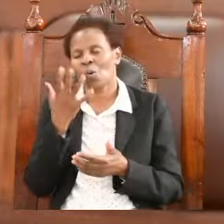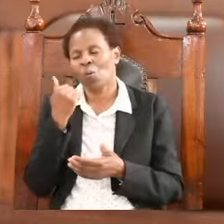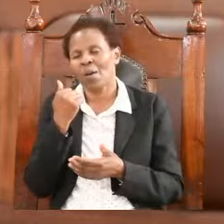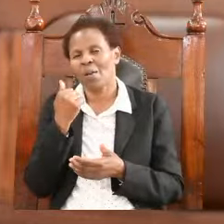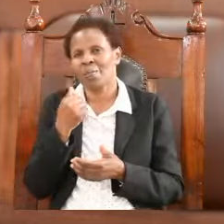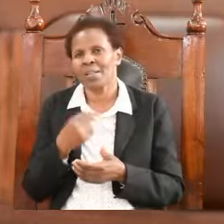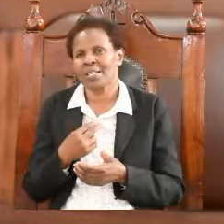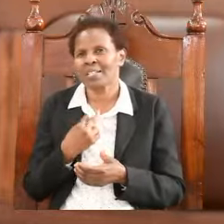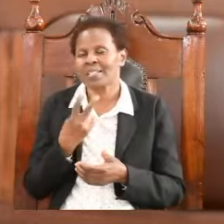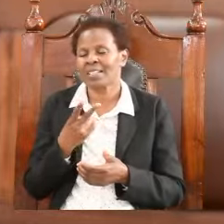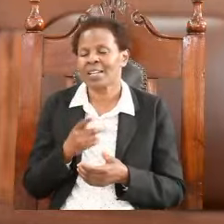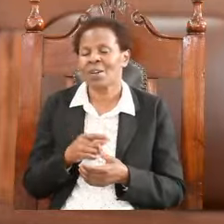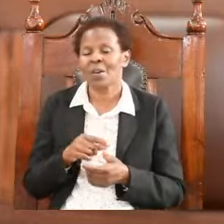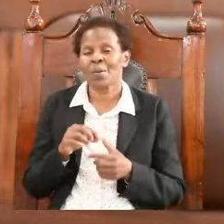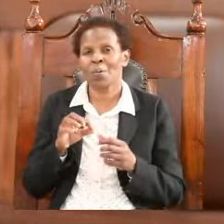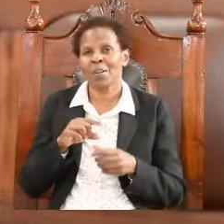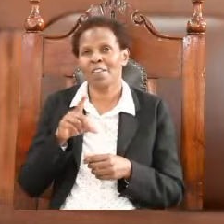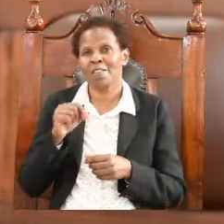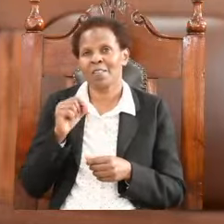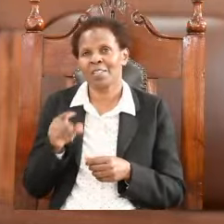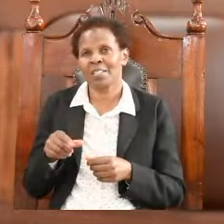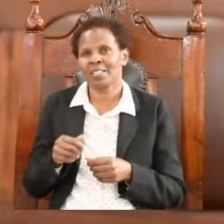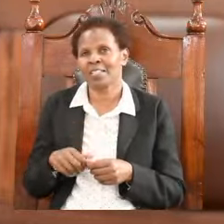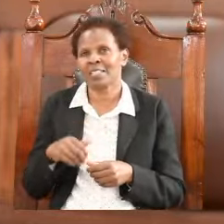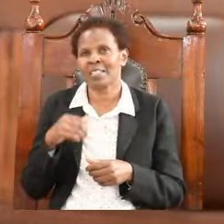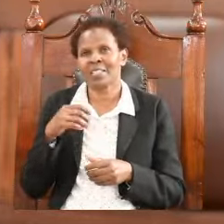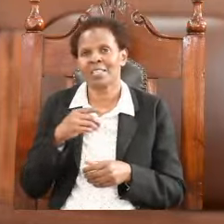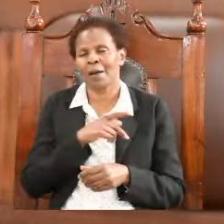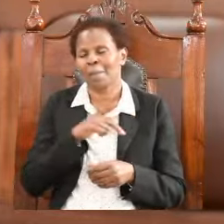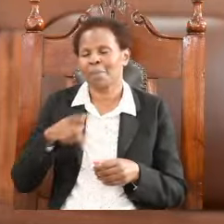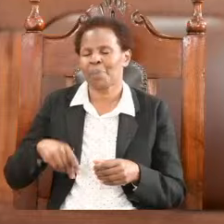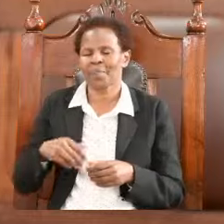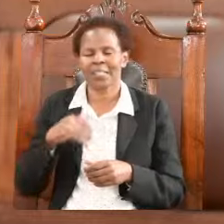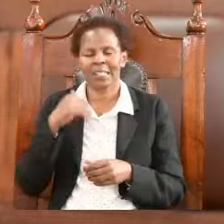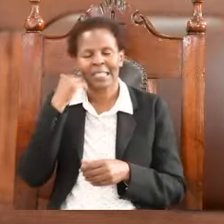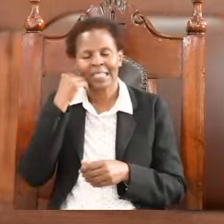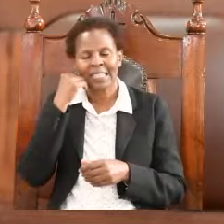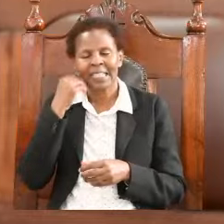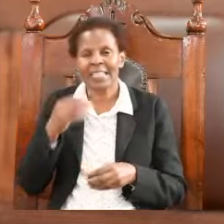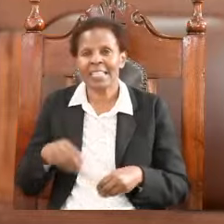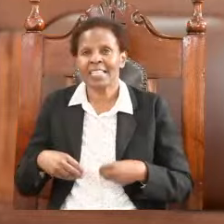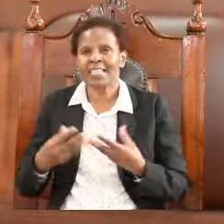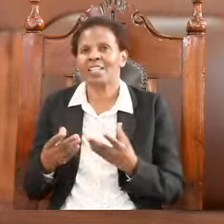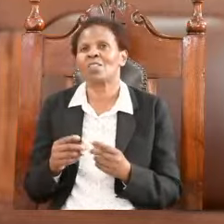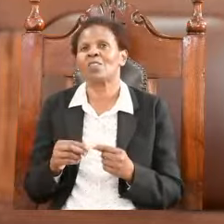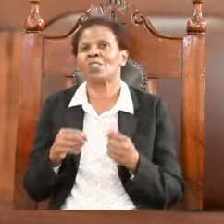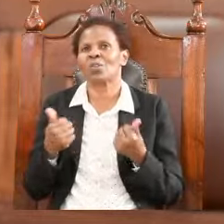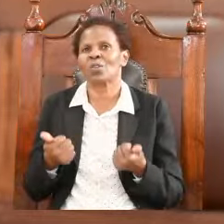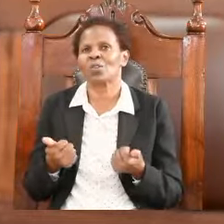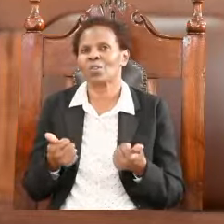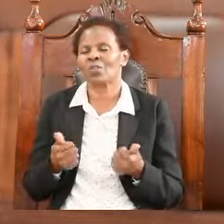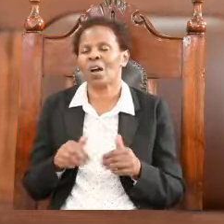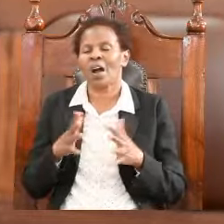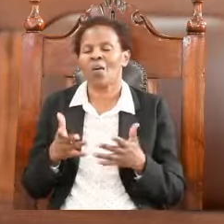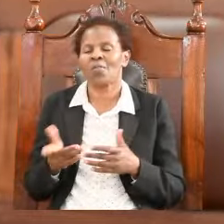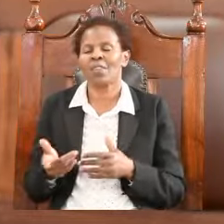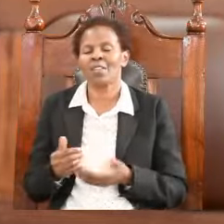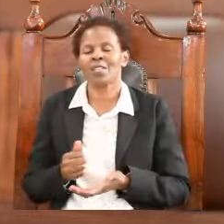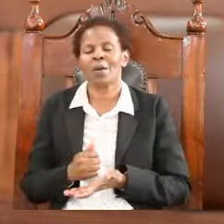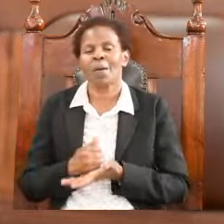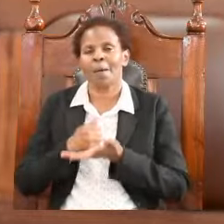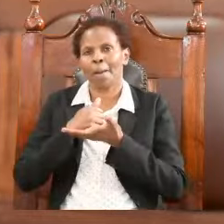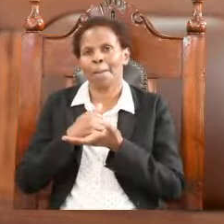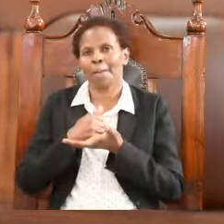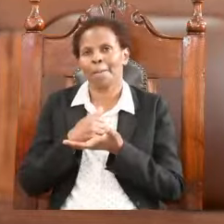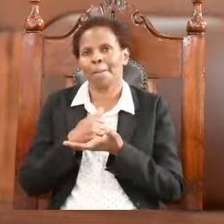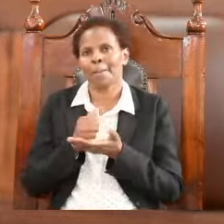na manine muruwaru, daigana kuiganera, ata muwethe ire solution, na ata ugete orea agete idheka, muadhani